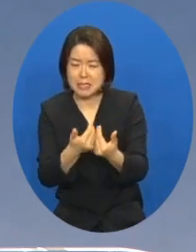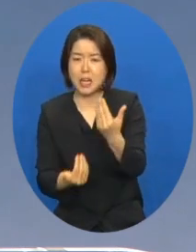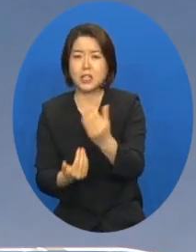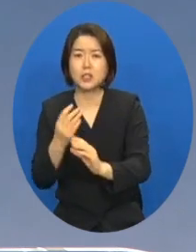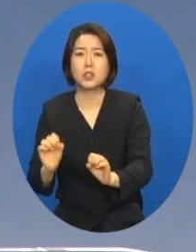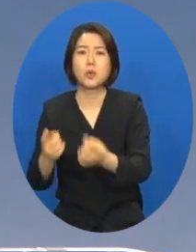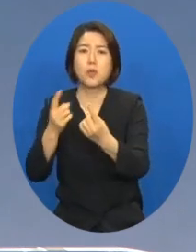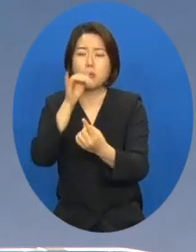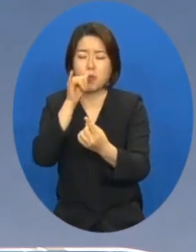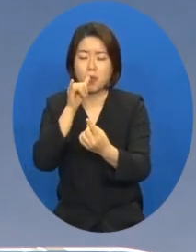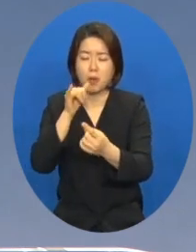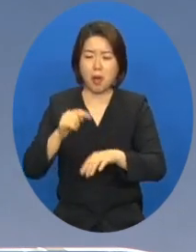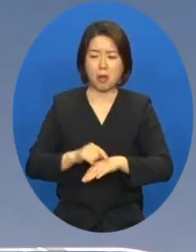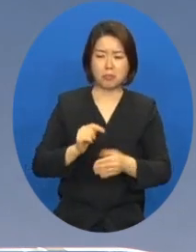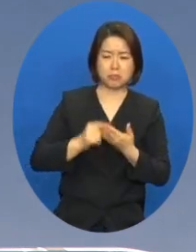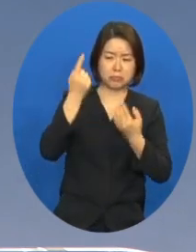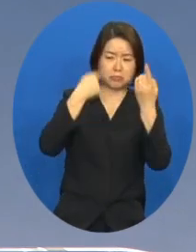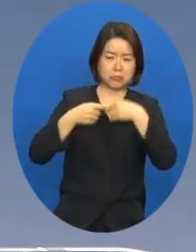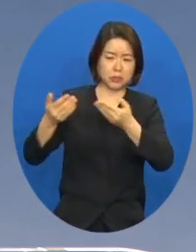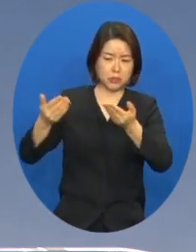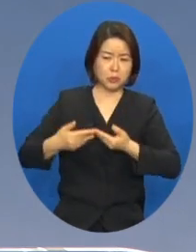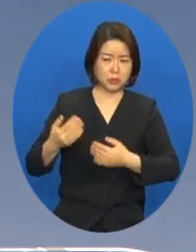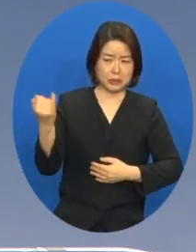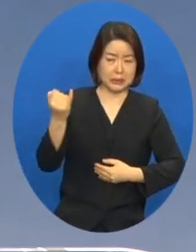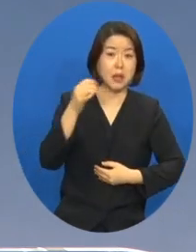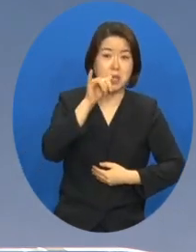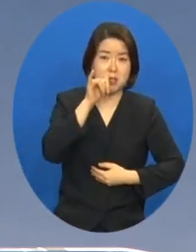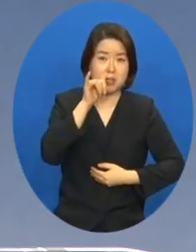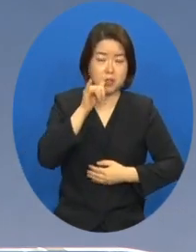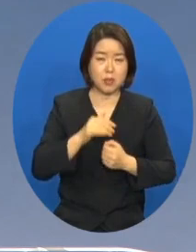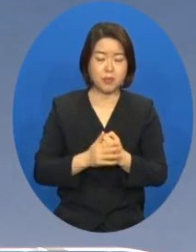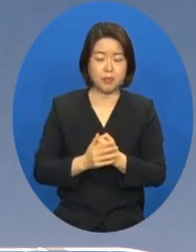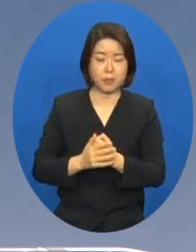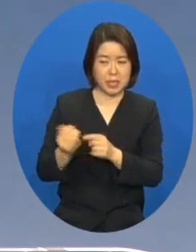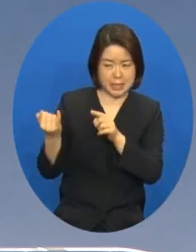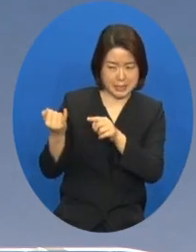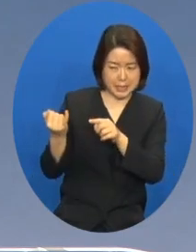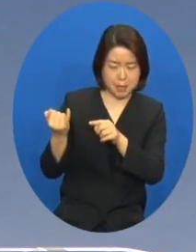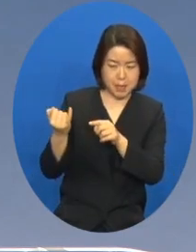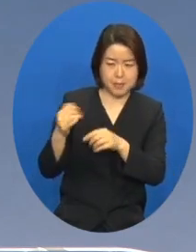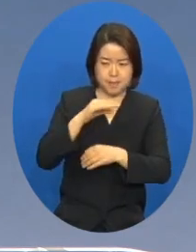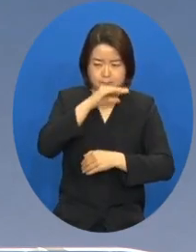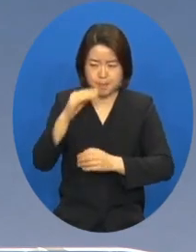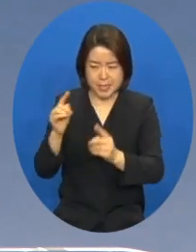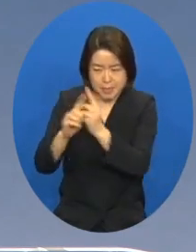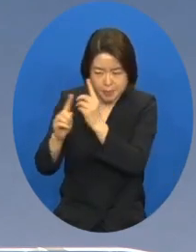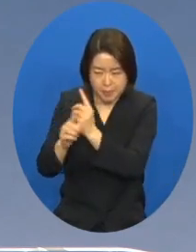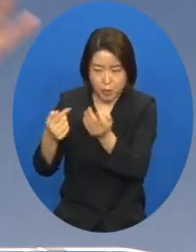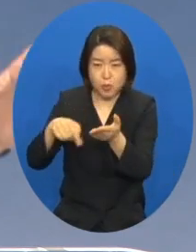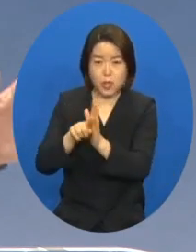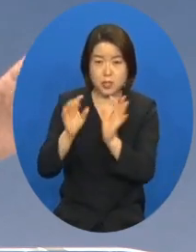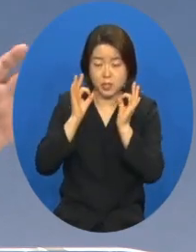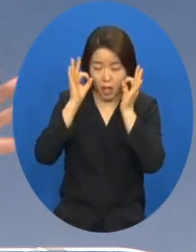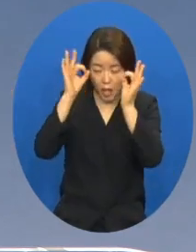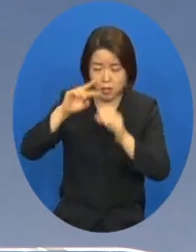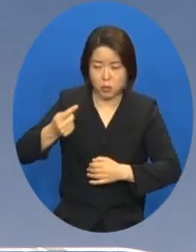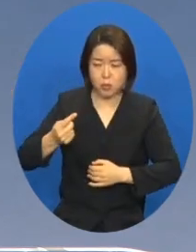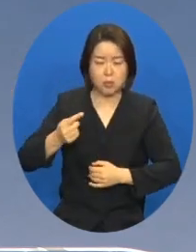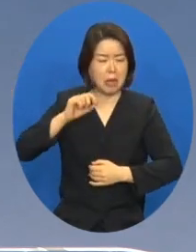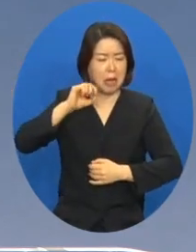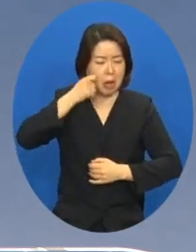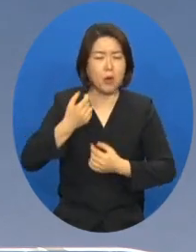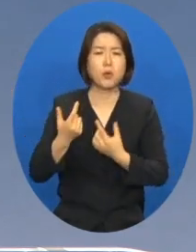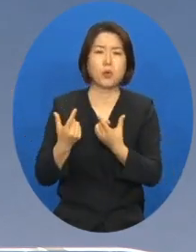큰 상처를 준 그런 자매였습니다. 그 자매를 바로잡아보려고 아무리 애를 써도 불가능한